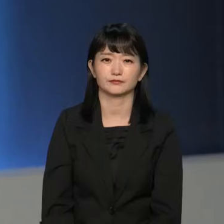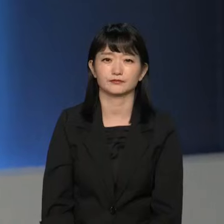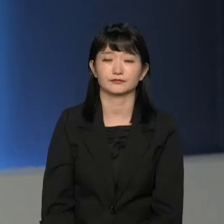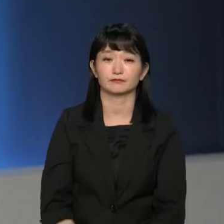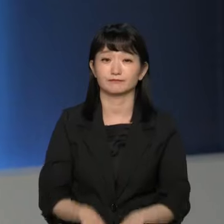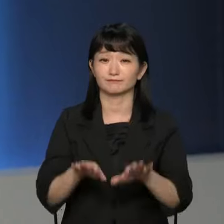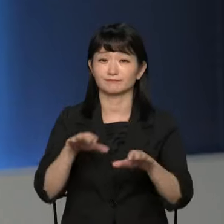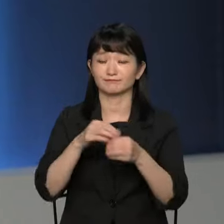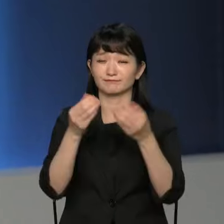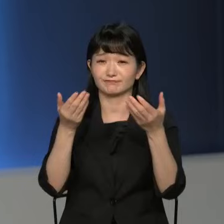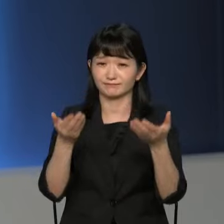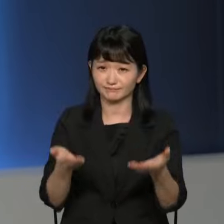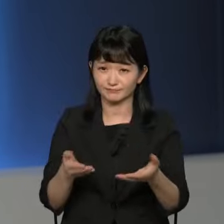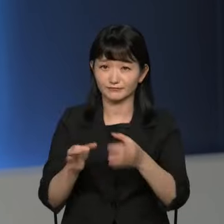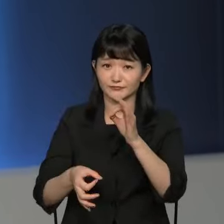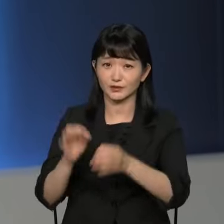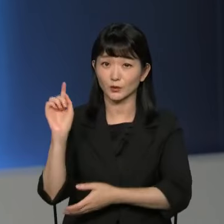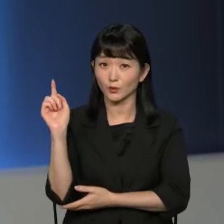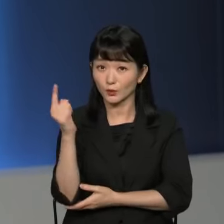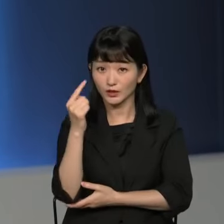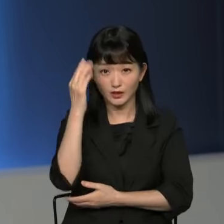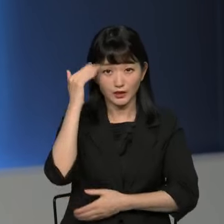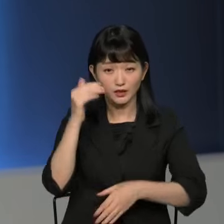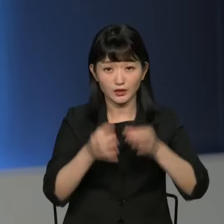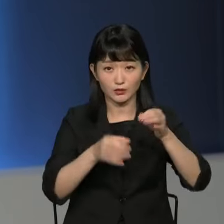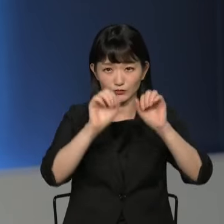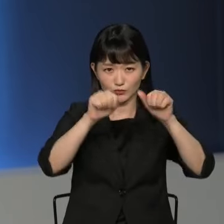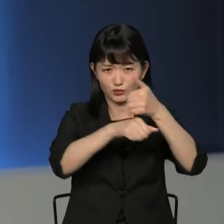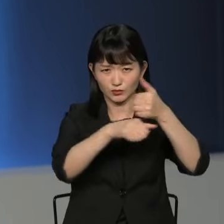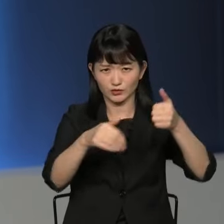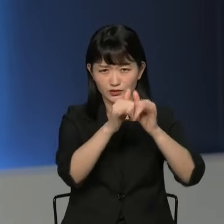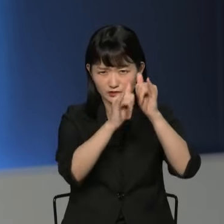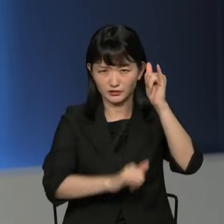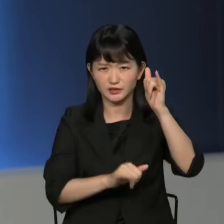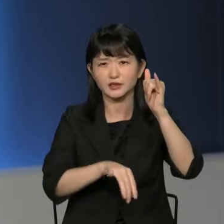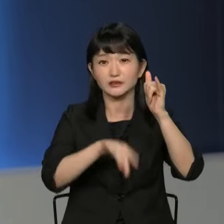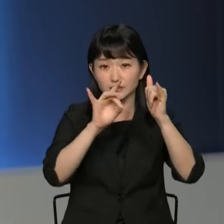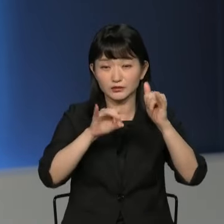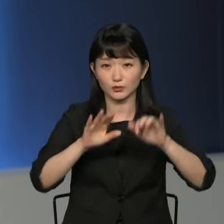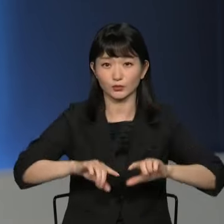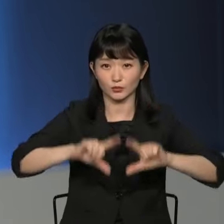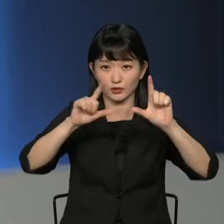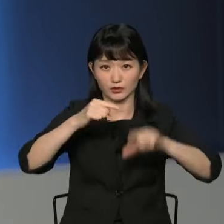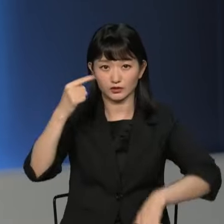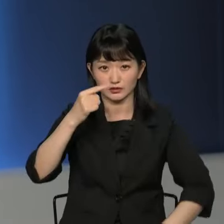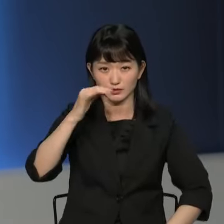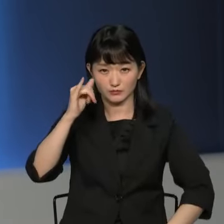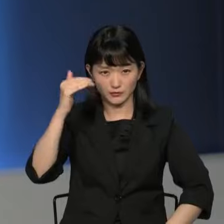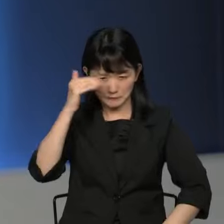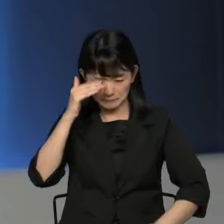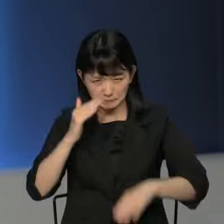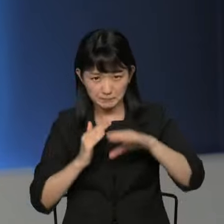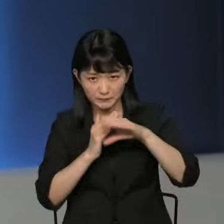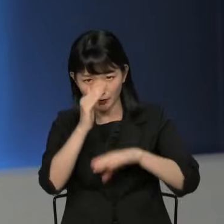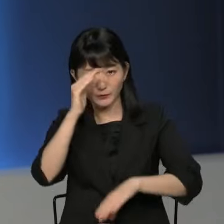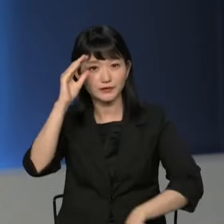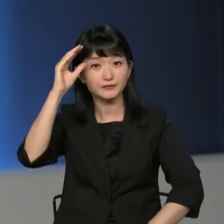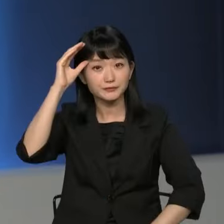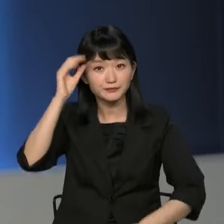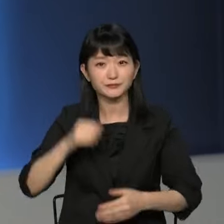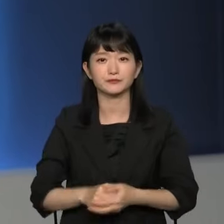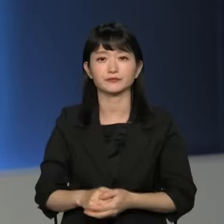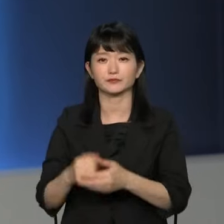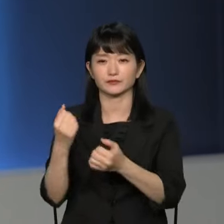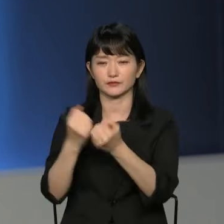네, 이번 추석 연휴 동안 프로야구가 한국 프로스포츠 역사상 처음으로 한 해 1,000만 관중을 돌파할 걸로 보이는데요.